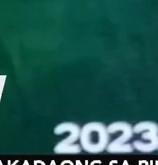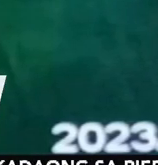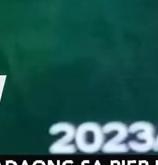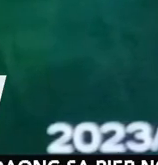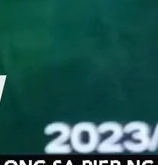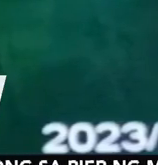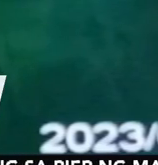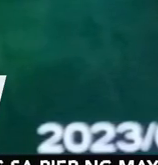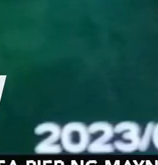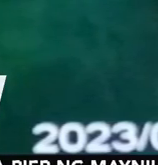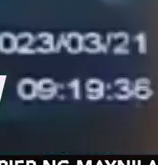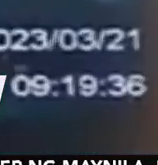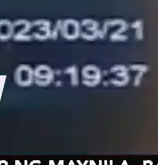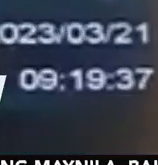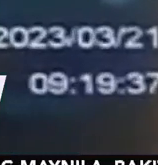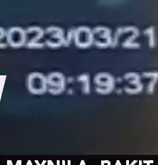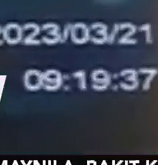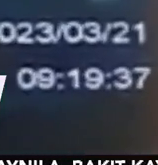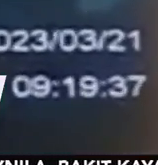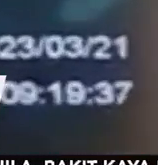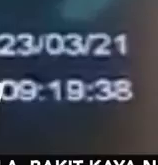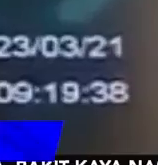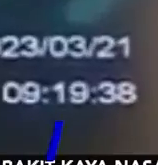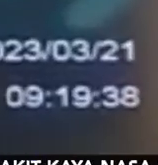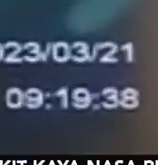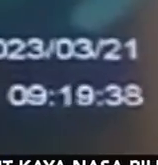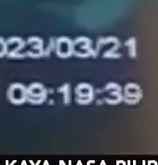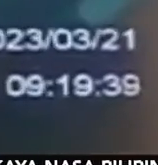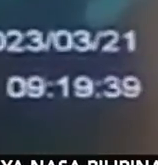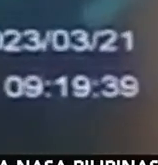limitasyon daw ang kayang gawin nito. Pang-locate lang at